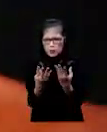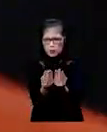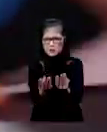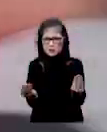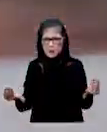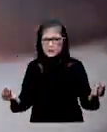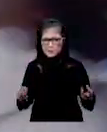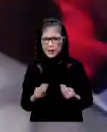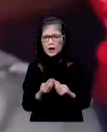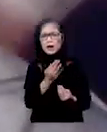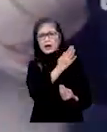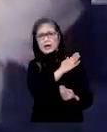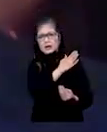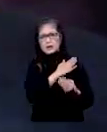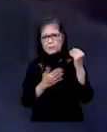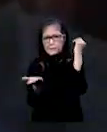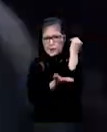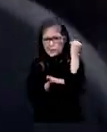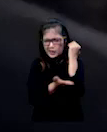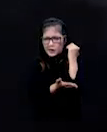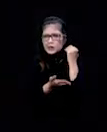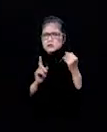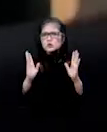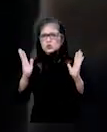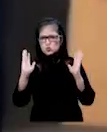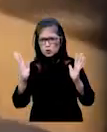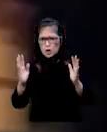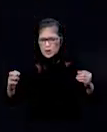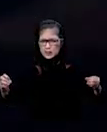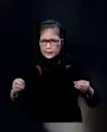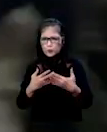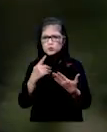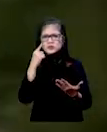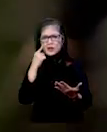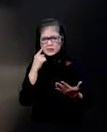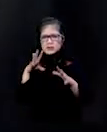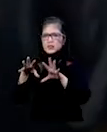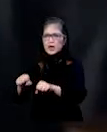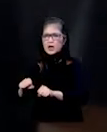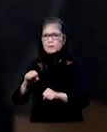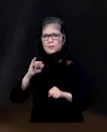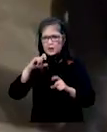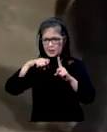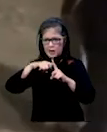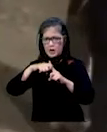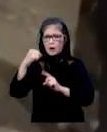Pandeglang. Setelah mengumpulkan keterangan sejumlah saksi, polisi menangkap RK, pelaku pembunuhan terhadap korban.